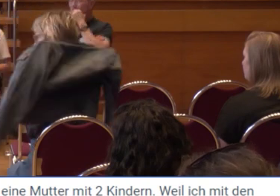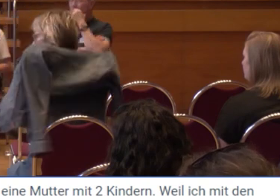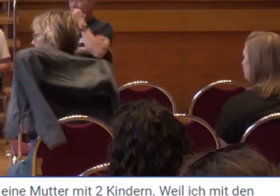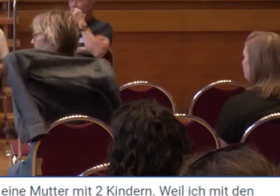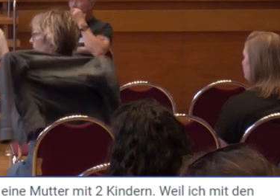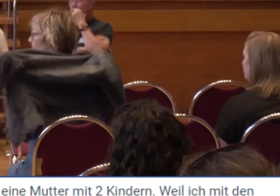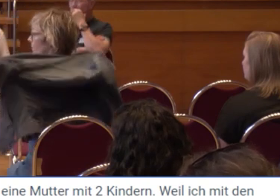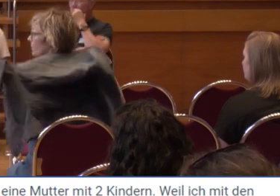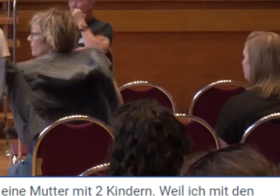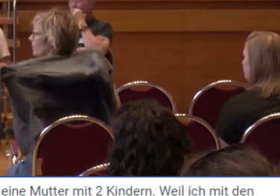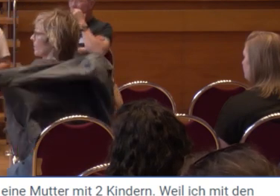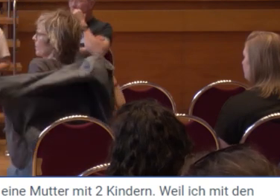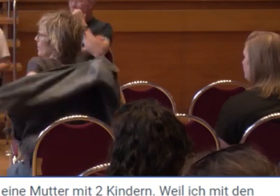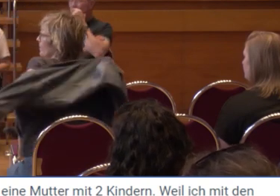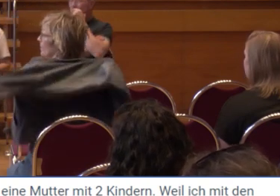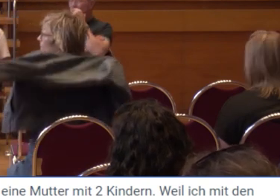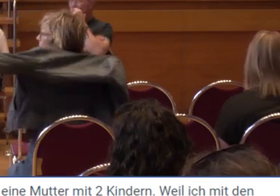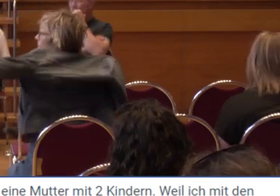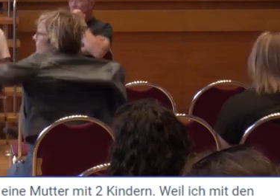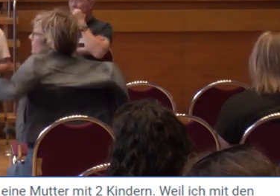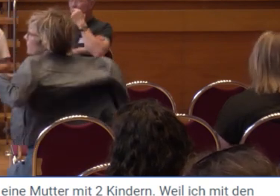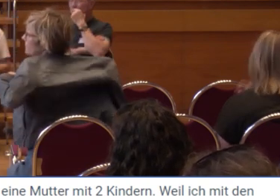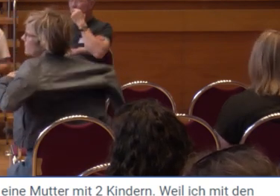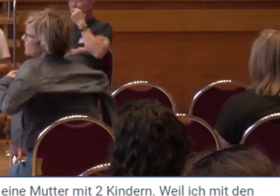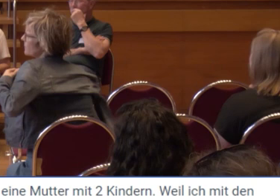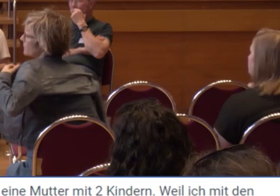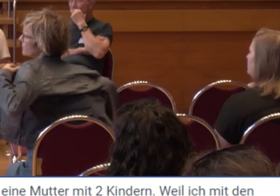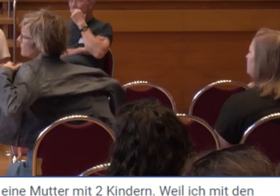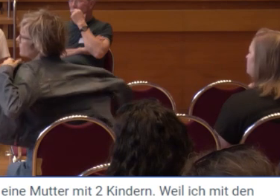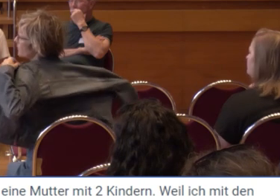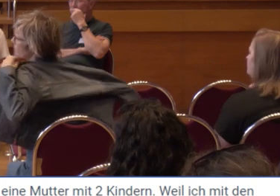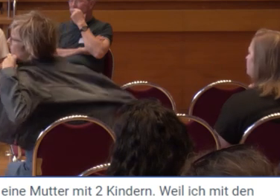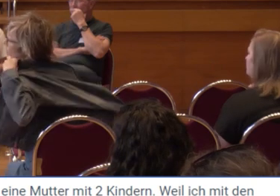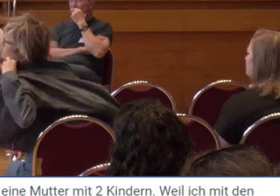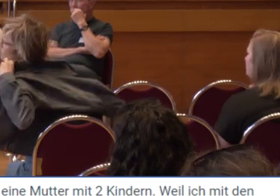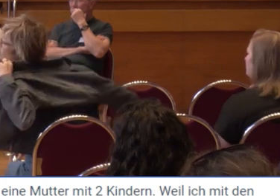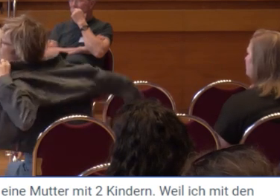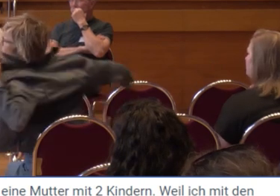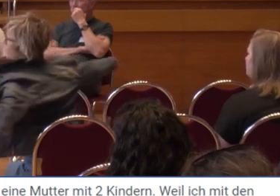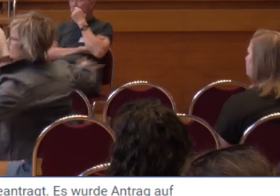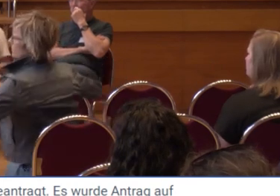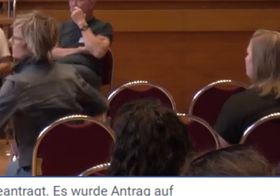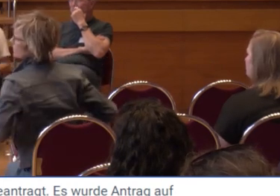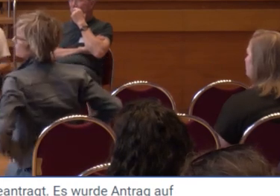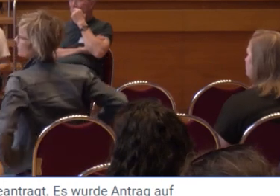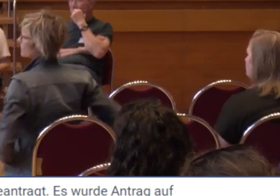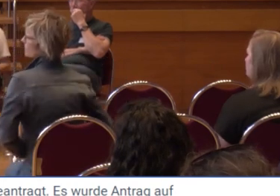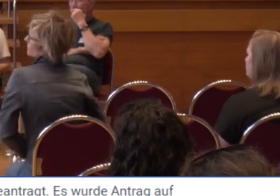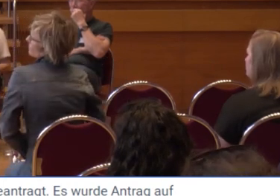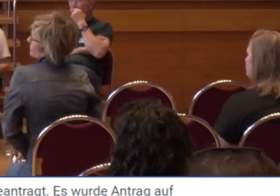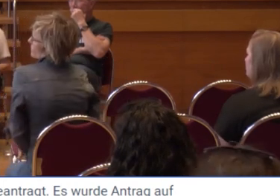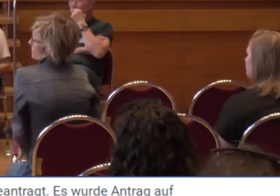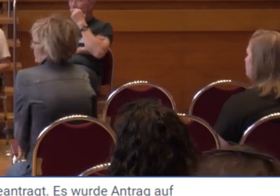bekommen auf Anfrage der Mutti das wurde uns aber nur in Form von einer spvh gewehrt das fing